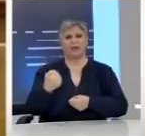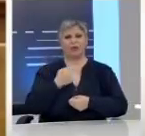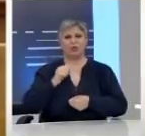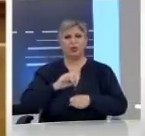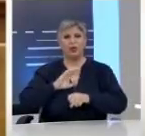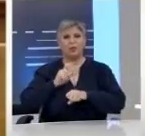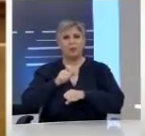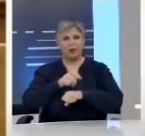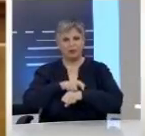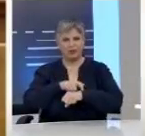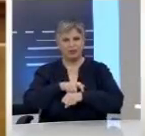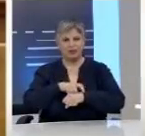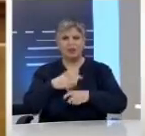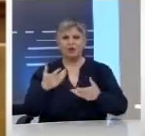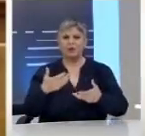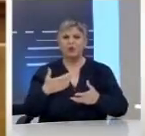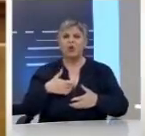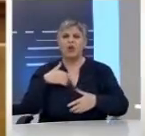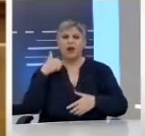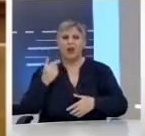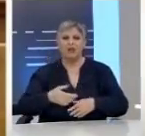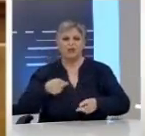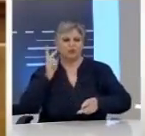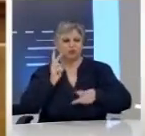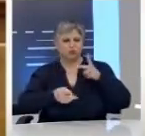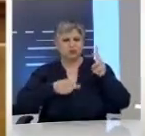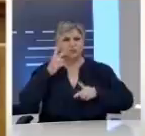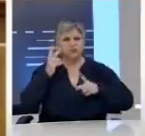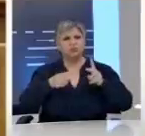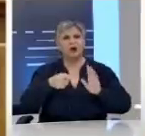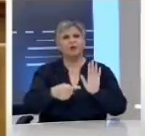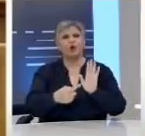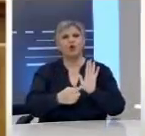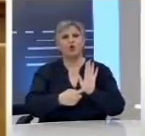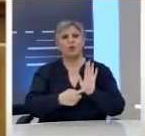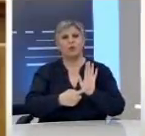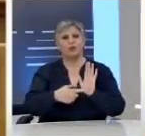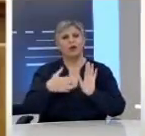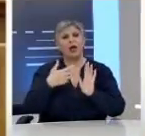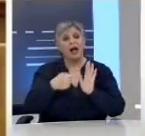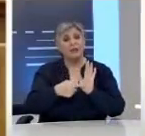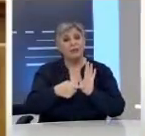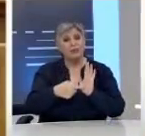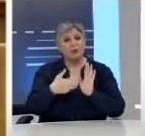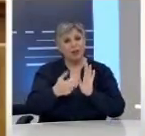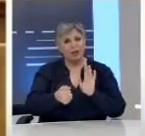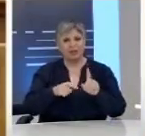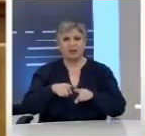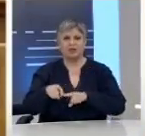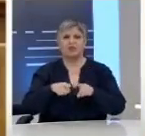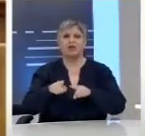έχουν εξεσπαθώσει κατά της ρύθμισης που αφορά συνανθρώπους μας. Κυρίες και κύριοι